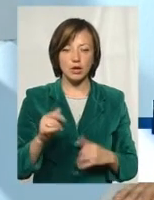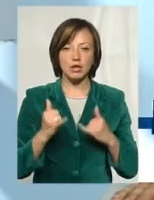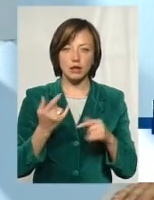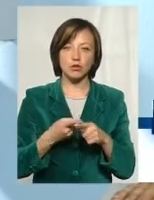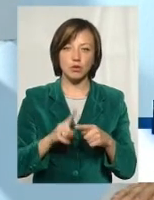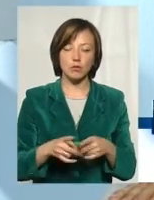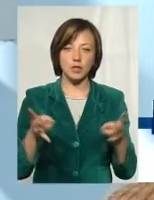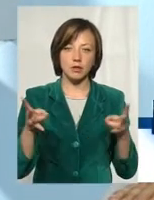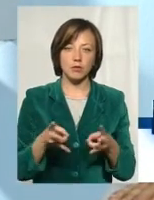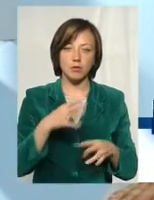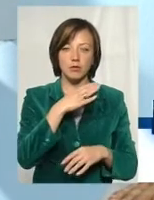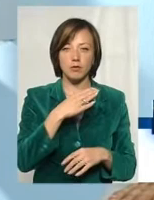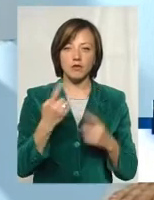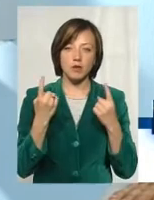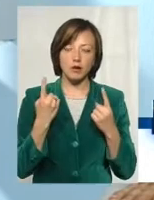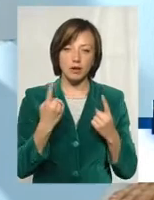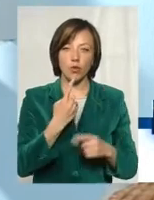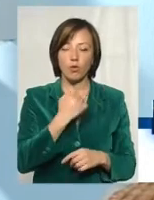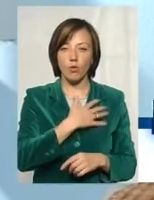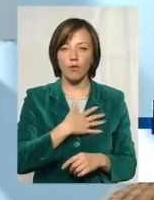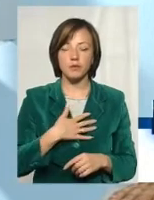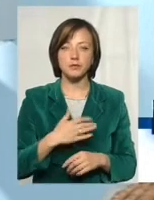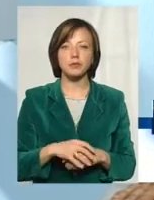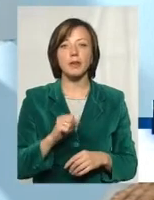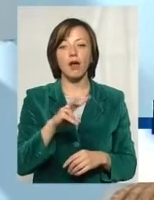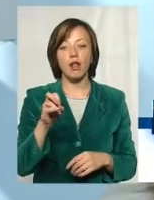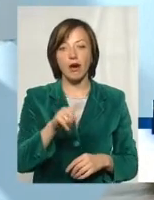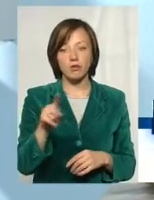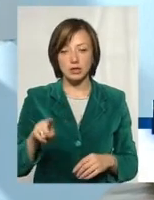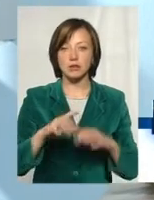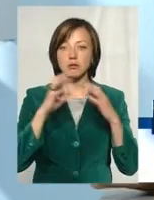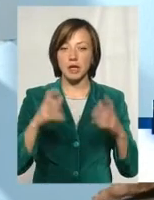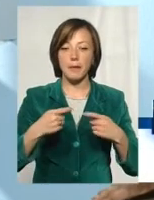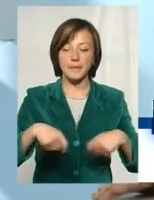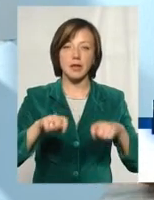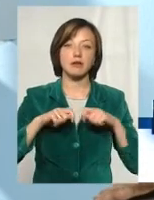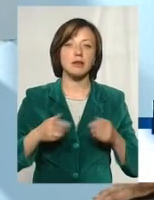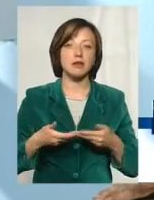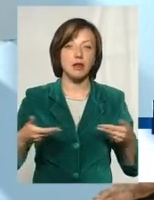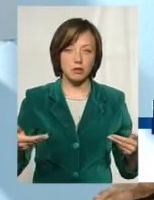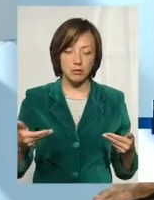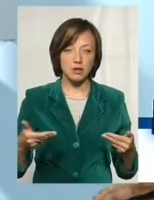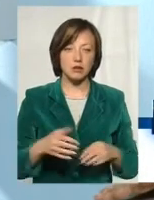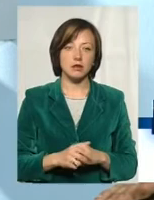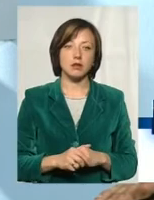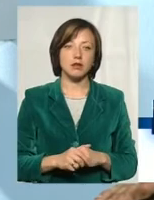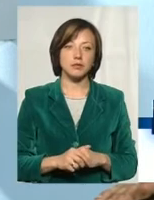цього потребувалася дуже велика кров. Але вони зберегли її і передали нам.